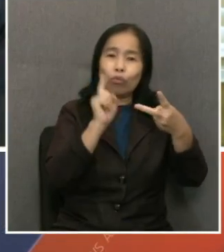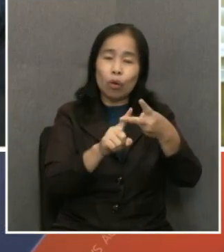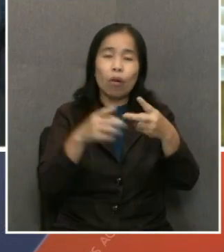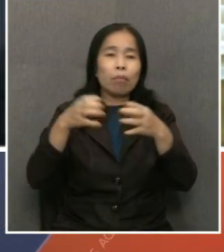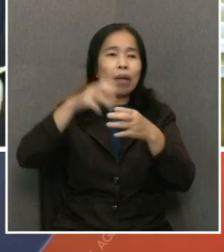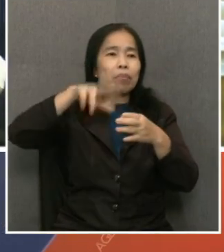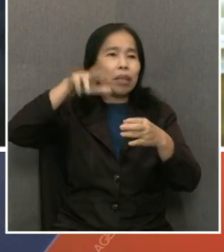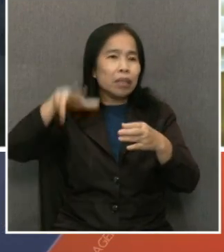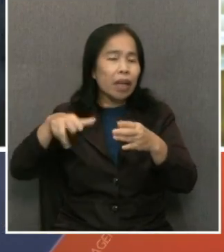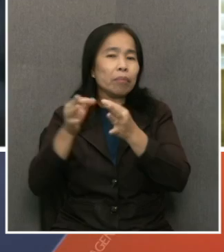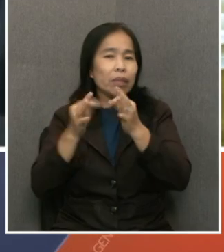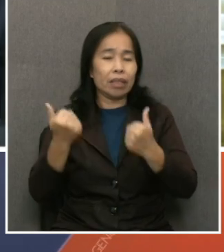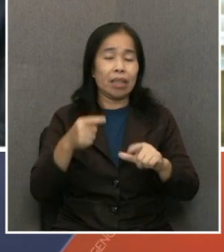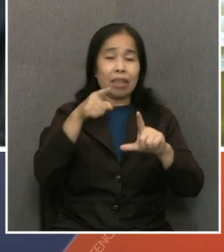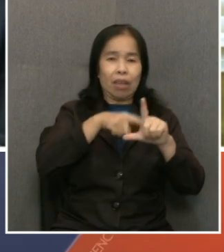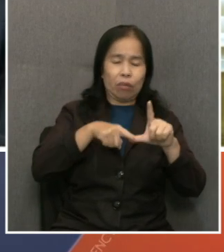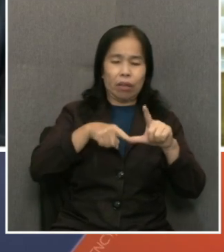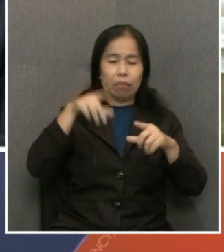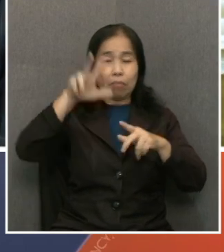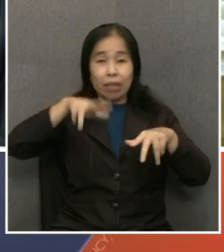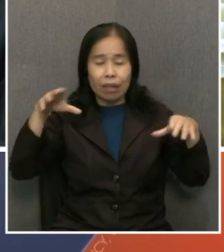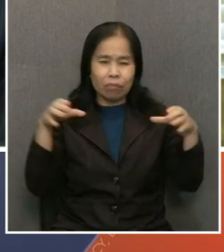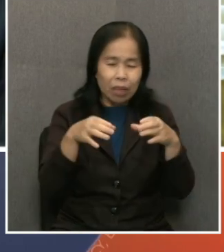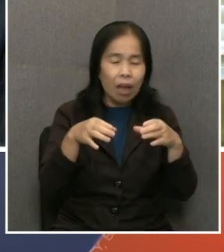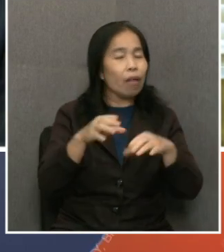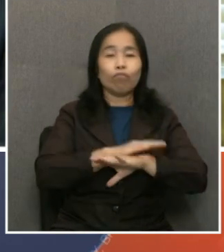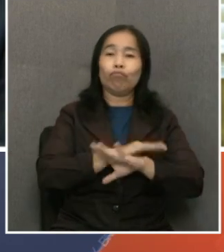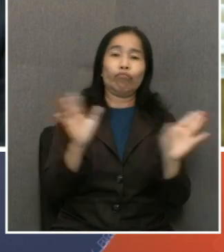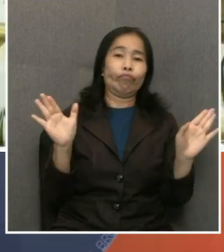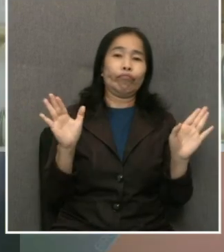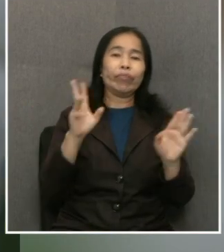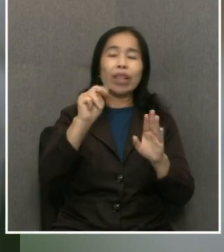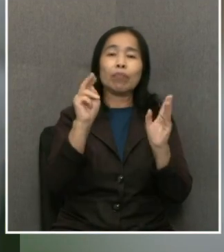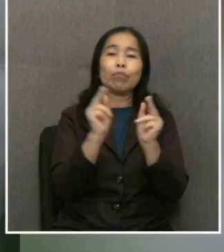เพราะว่าก้าวไกลกับเพื่อไทยนัดคุยกันแต่ปรากฏว่าต้องยกเลิกอย่างไม่มีกำหนดครับ